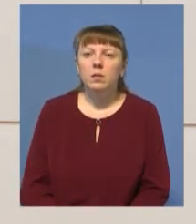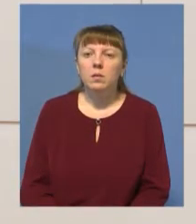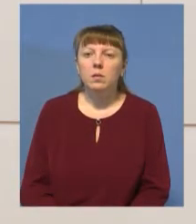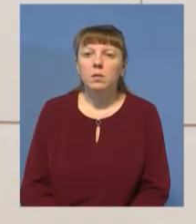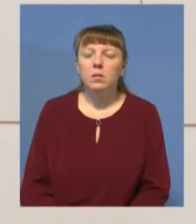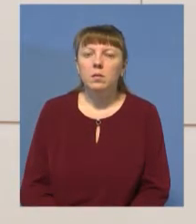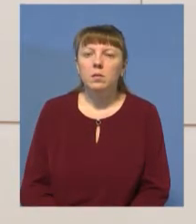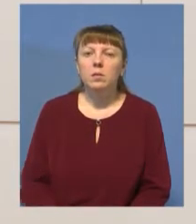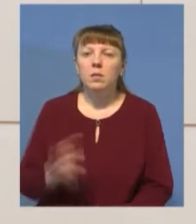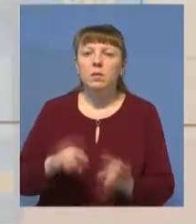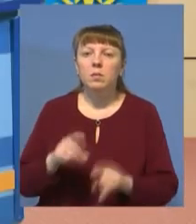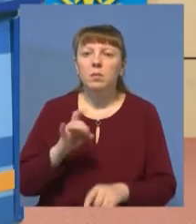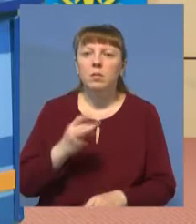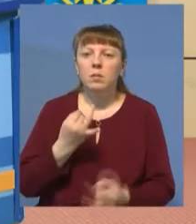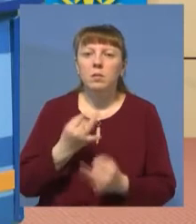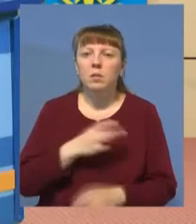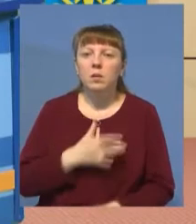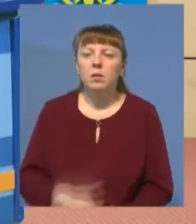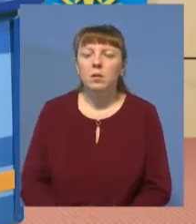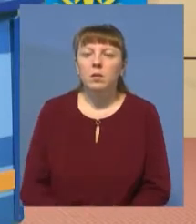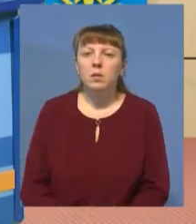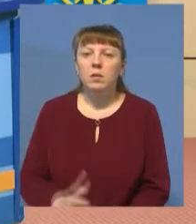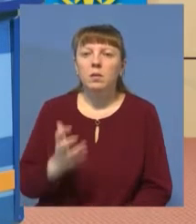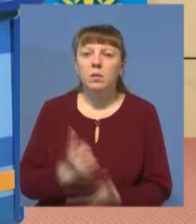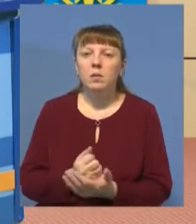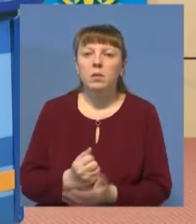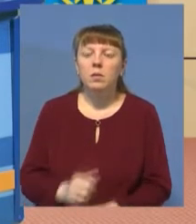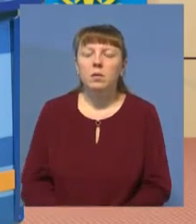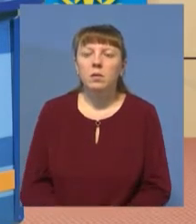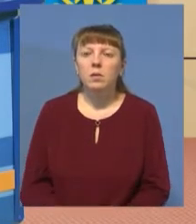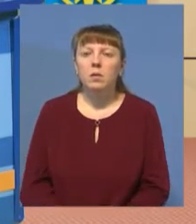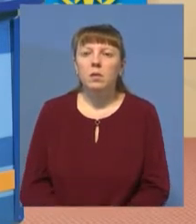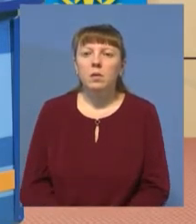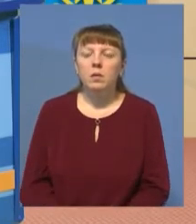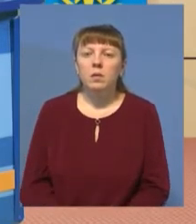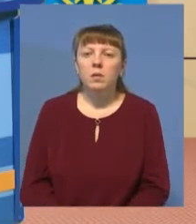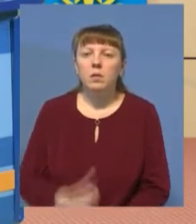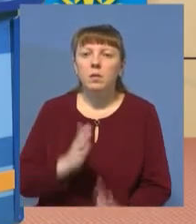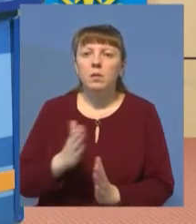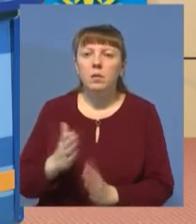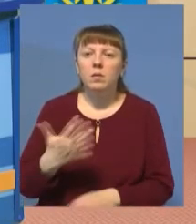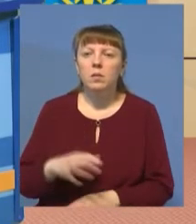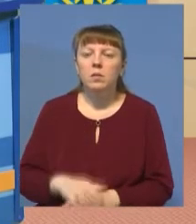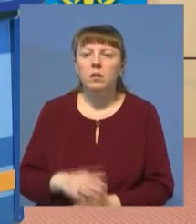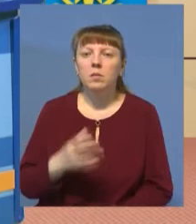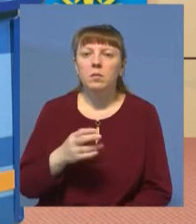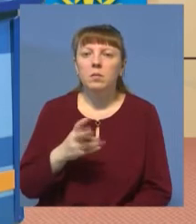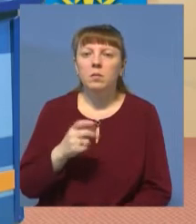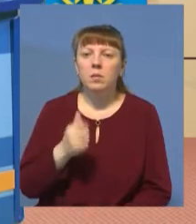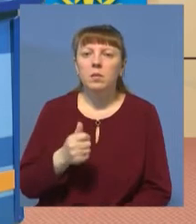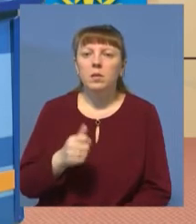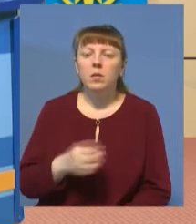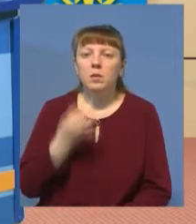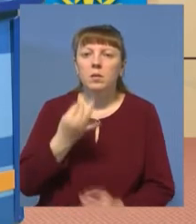медиатора. Наверное, вот эти вот... Попытка найти в каждой, скажем так, для каждого участника. Конечно, если это судья, позитивный момент. Если